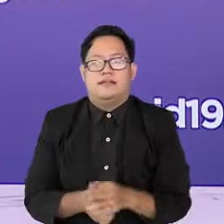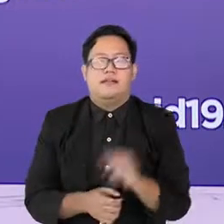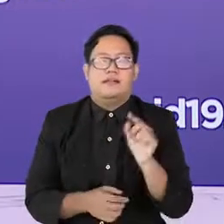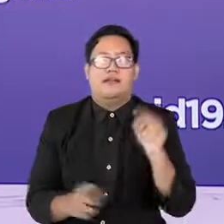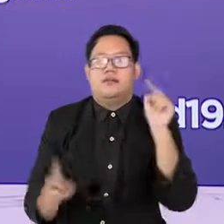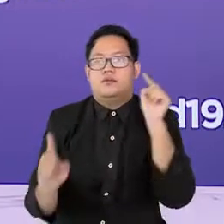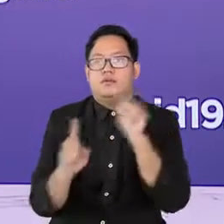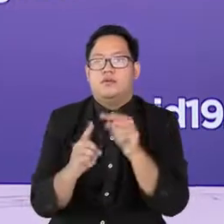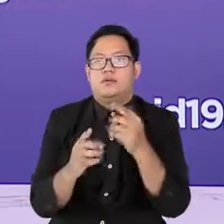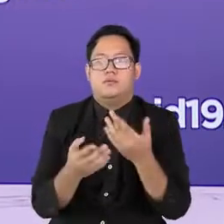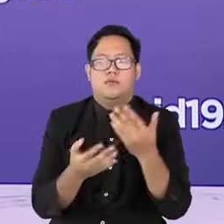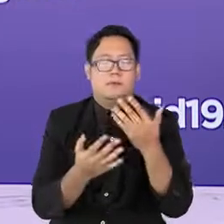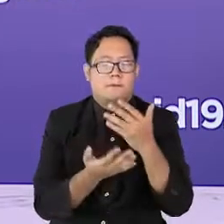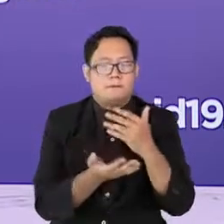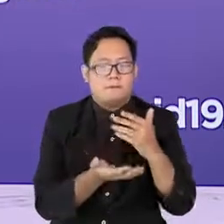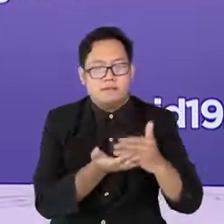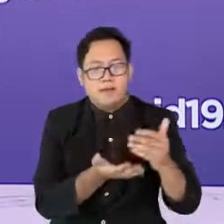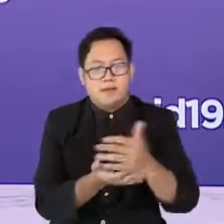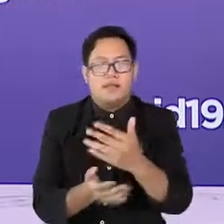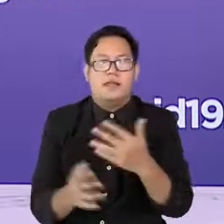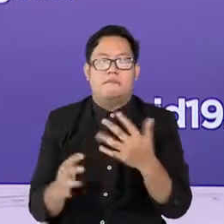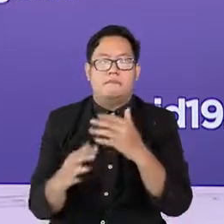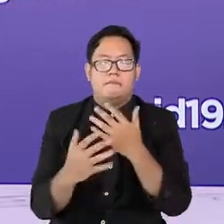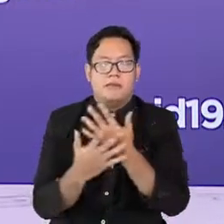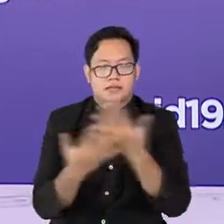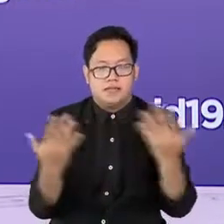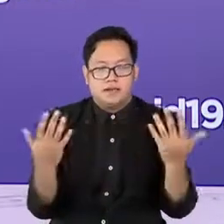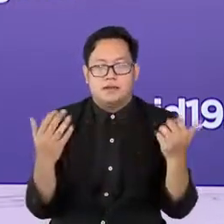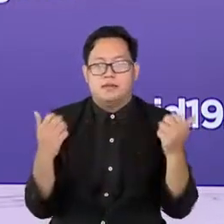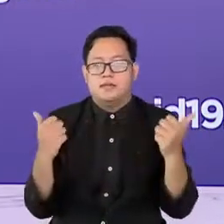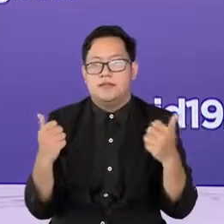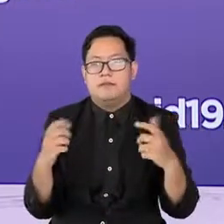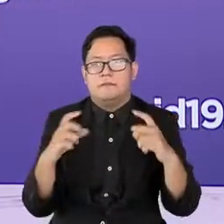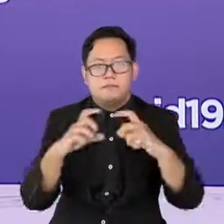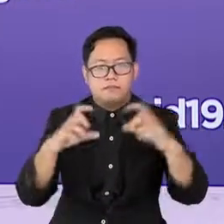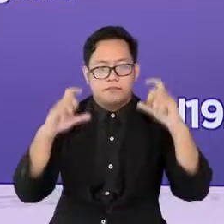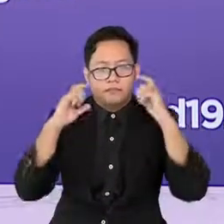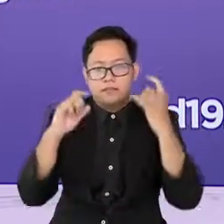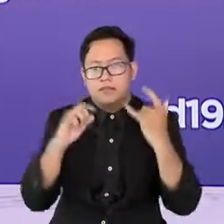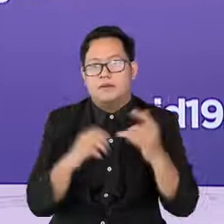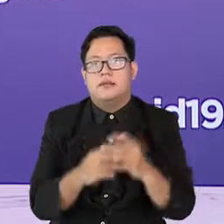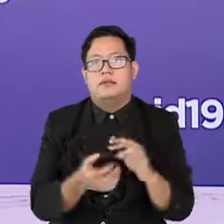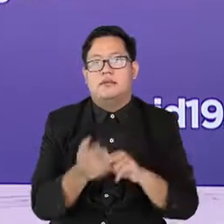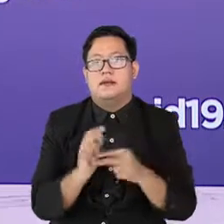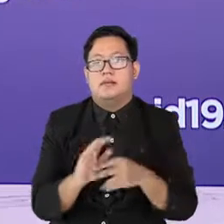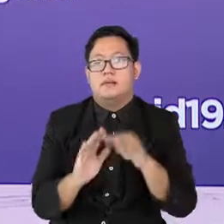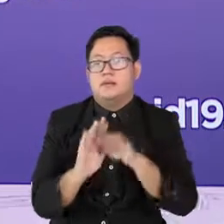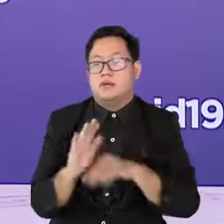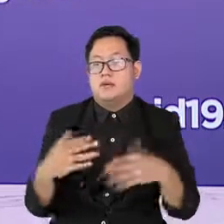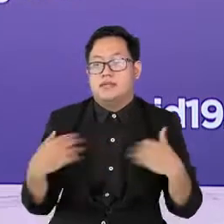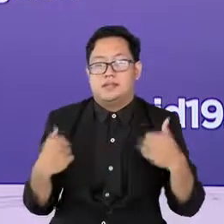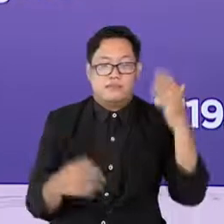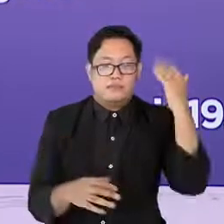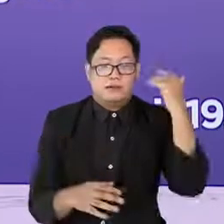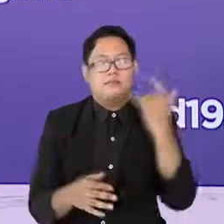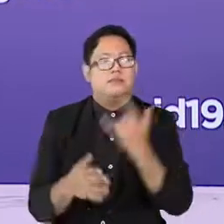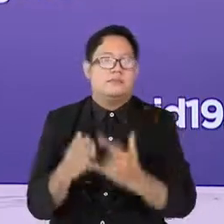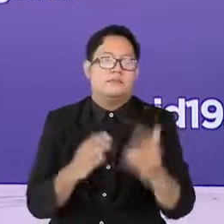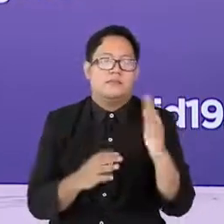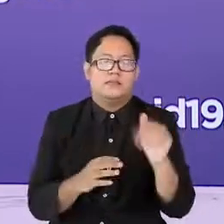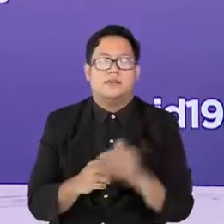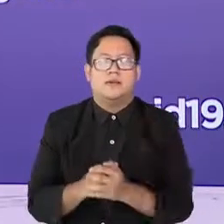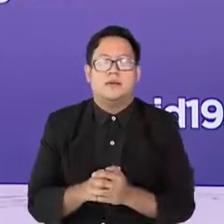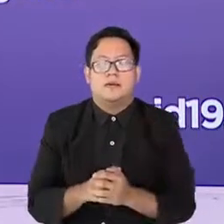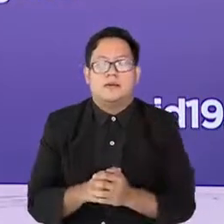dan penerimaan di masyarakat maka strategi pemberdayaan masyarakat yang sudah diterapkan akan terus dilanjutkan baik dari unsur